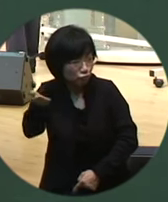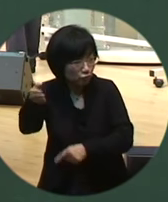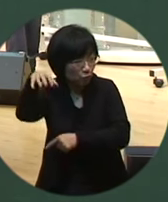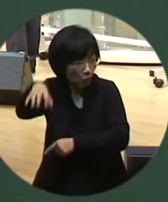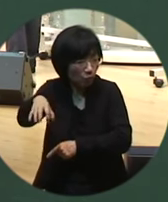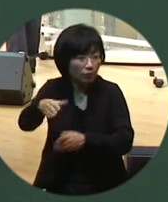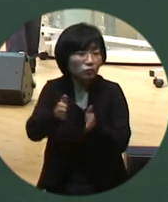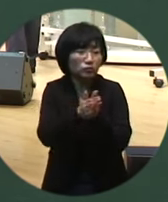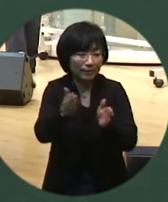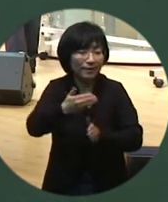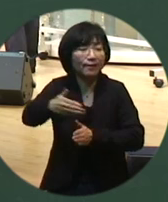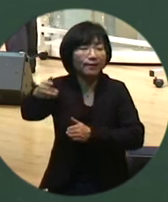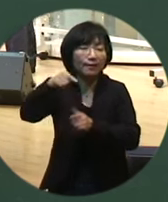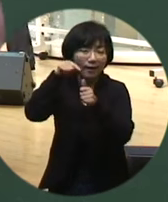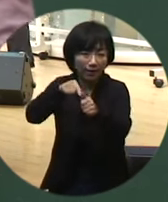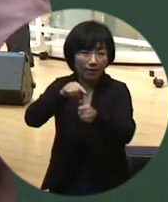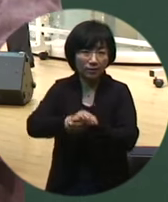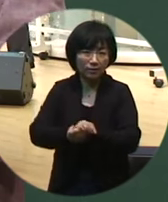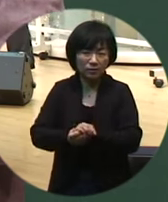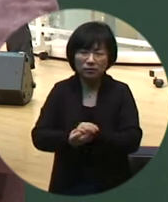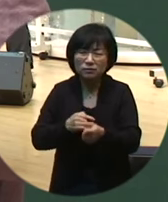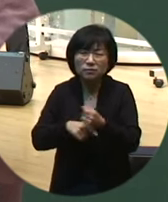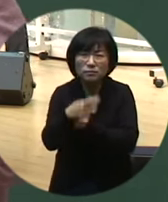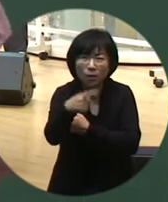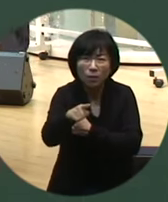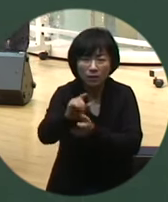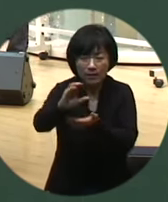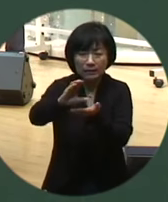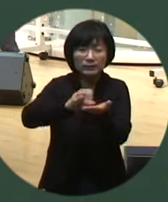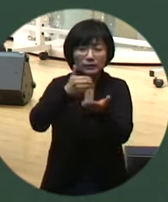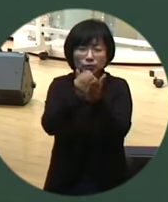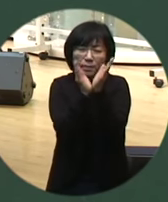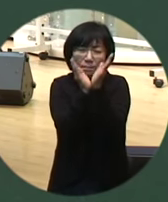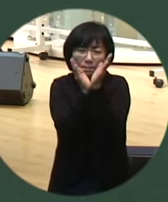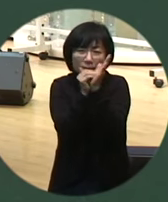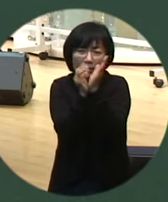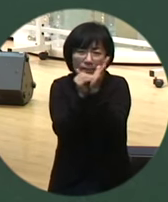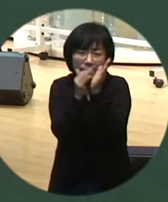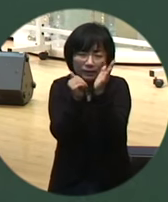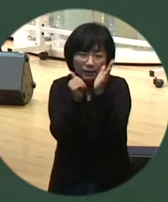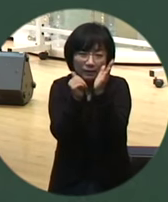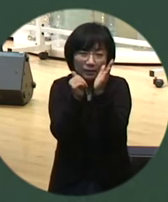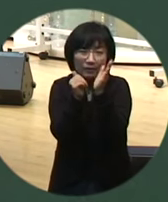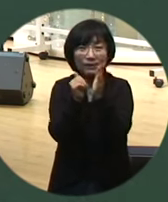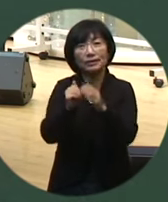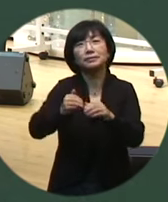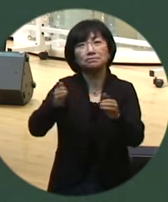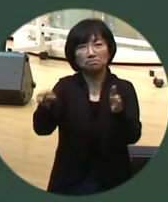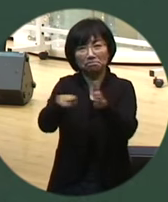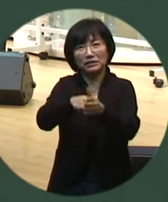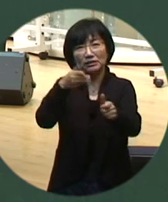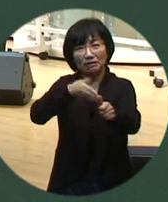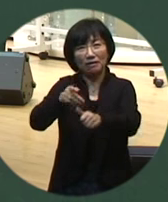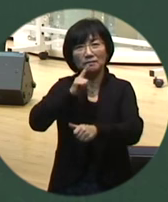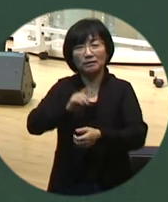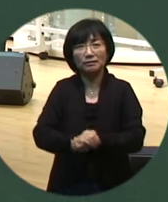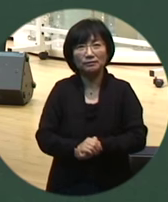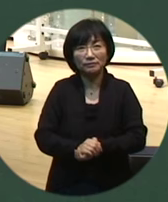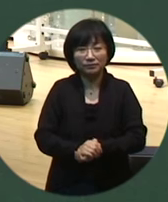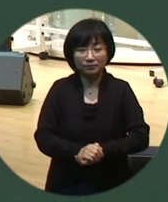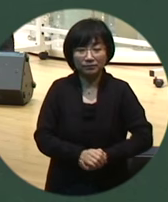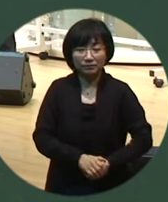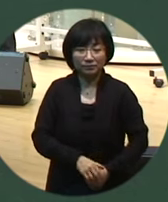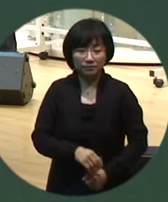그리스도의 비밀 속으로 들어가라 그 말이잖아요. He says, "Enter into the mystery of Christ." 자, 창세기 13장